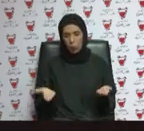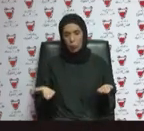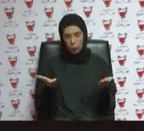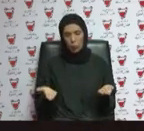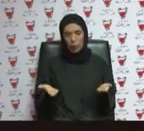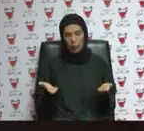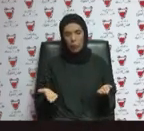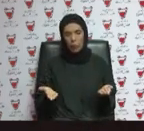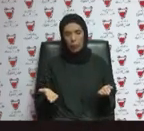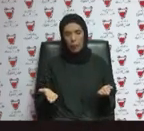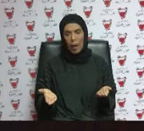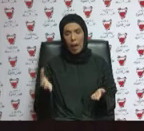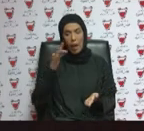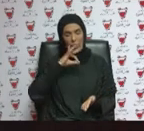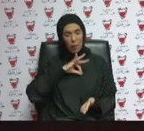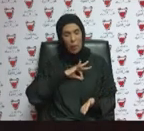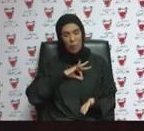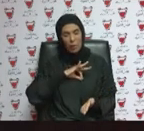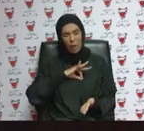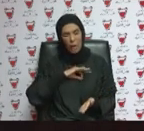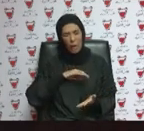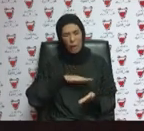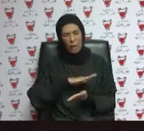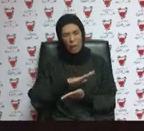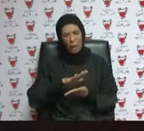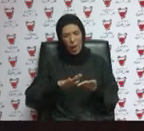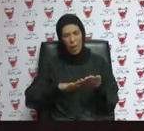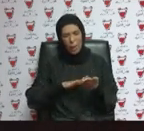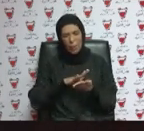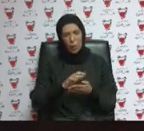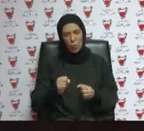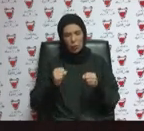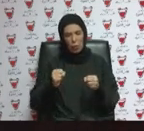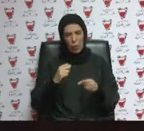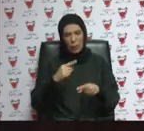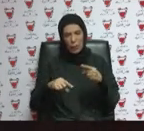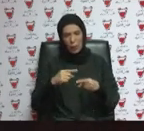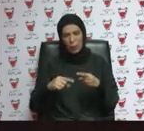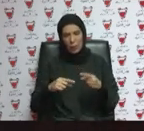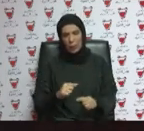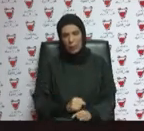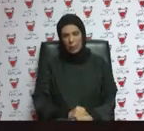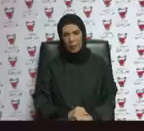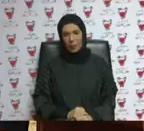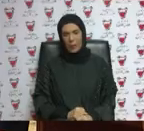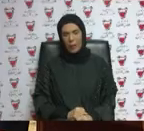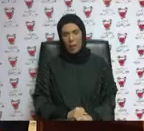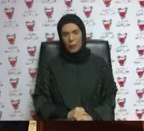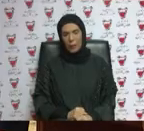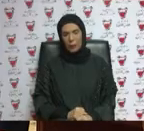لكي نستطيع أن نستفيد منها في الأزمات، الآن أصحاب الأعمال أعتقد هم أكثر من سيستفيد قبل العمال، لأنهم